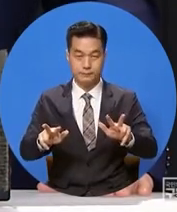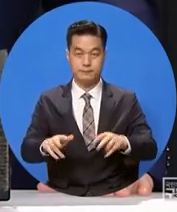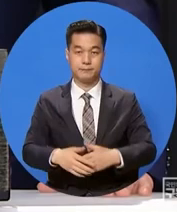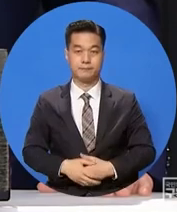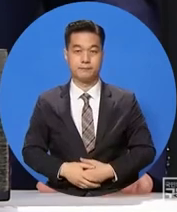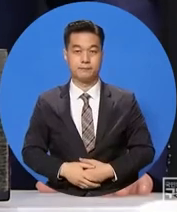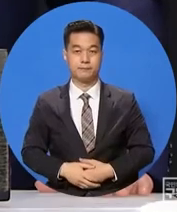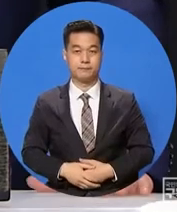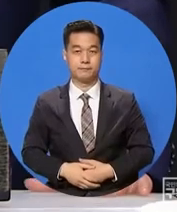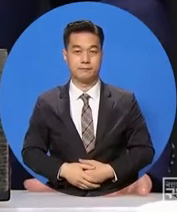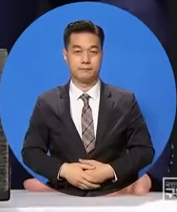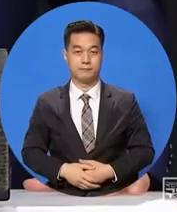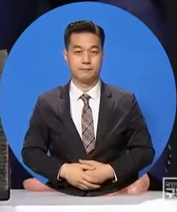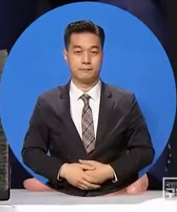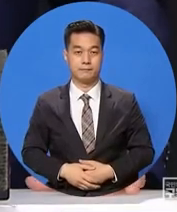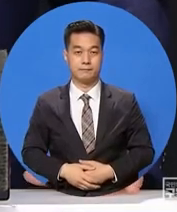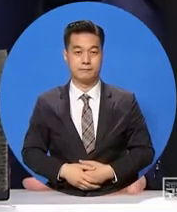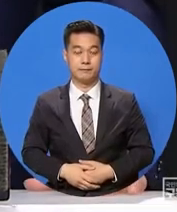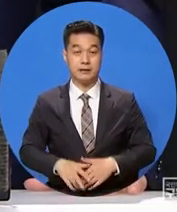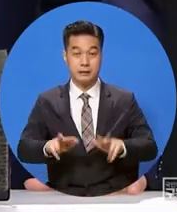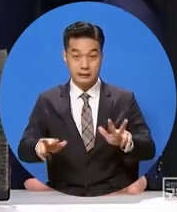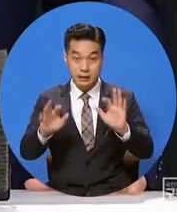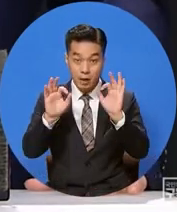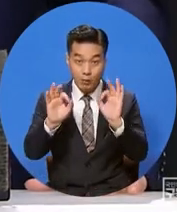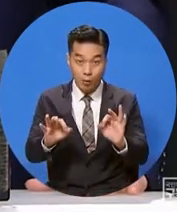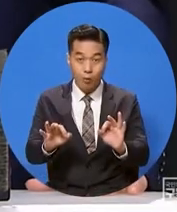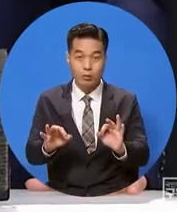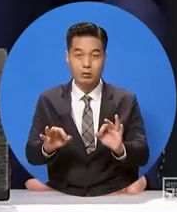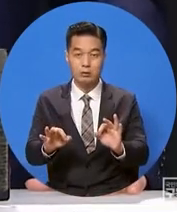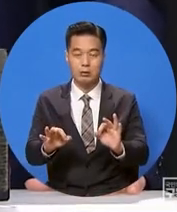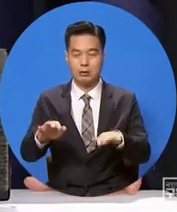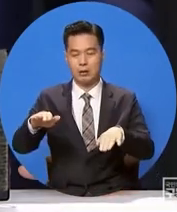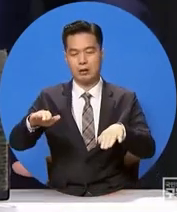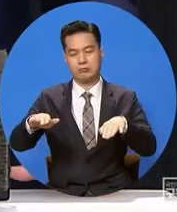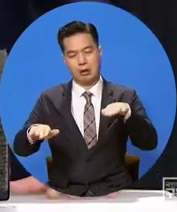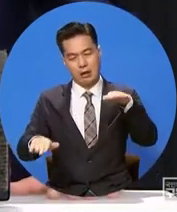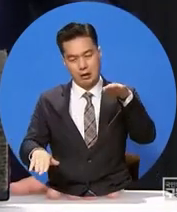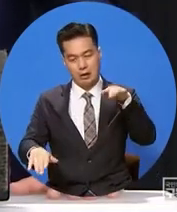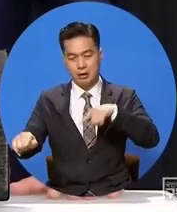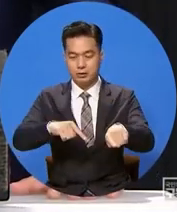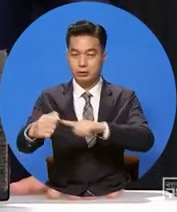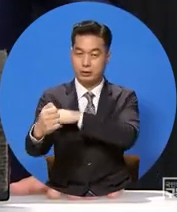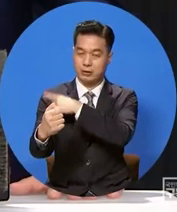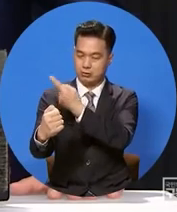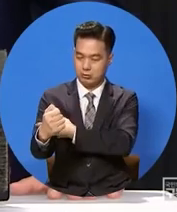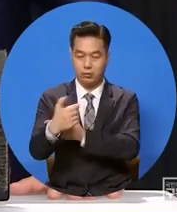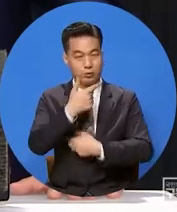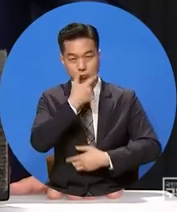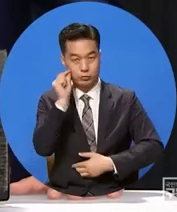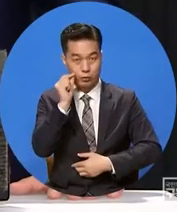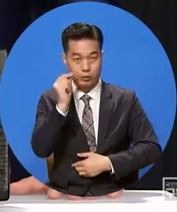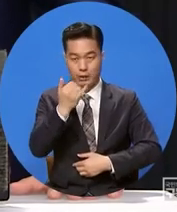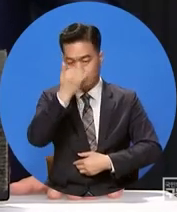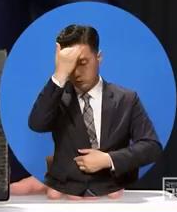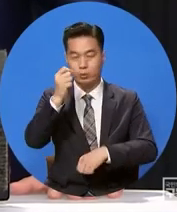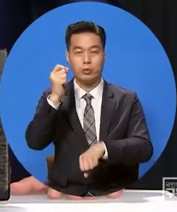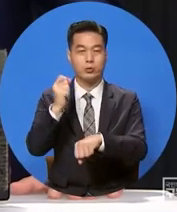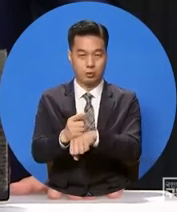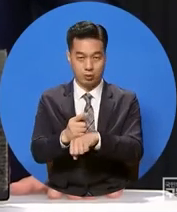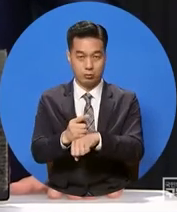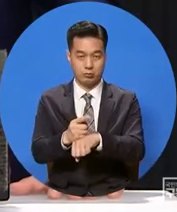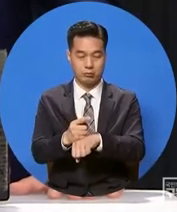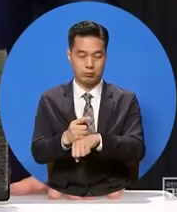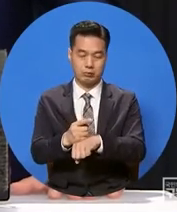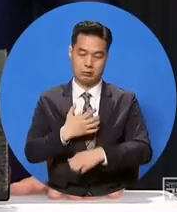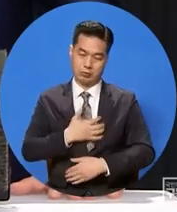막 그냥 술잔 던지시던데. 너무 지금 떨어지잖아요. 네. 떨어지고 정책 능력도 안 되고 도덕성도